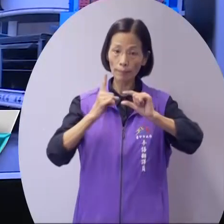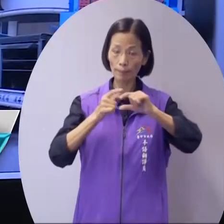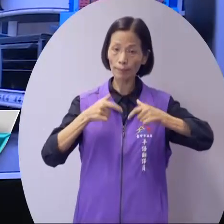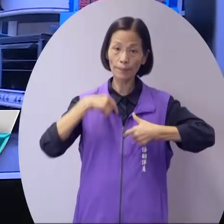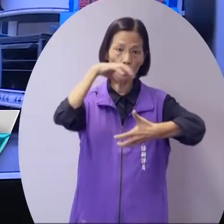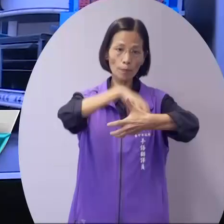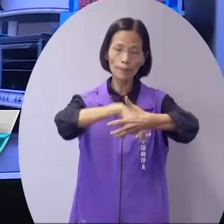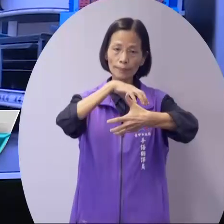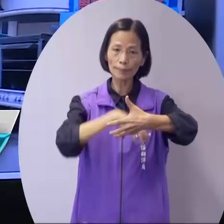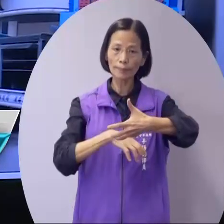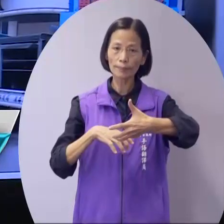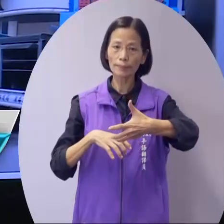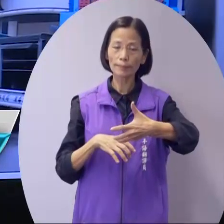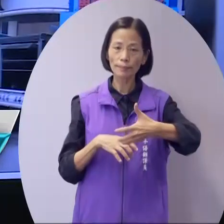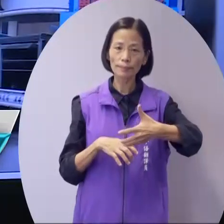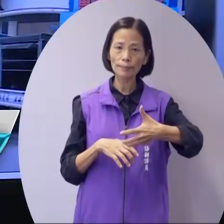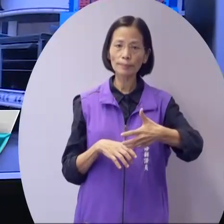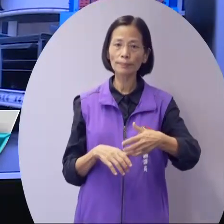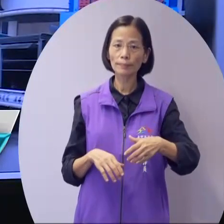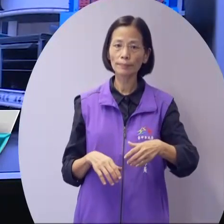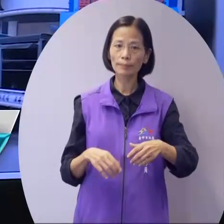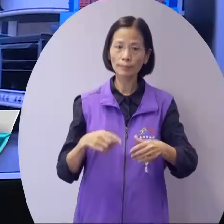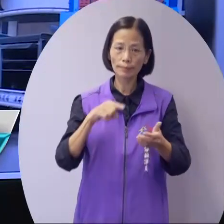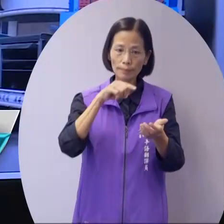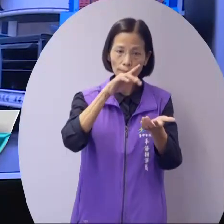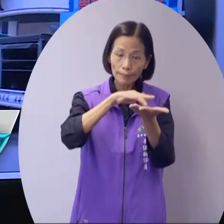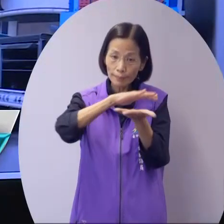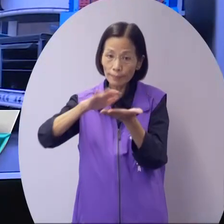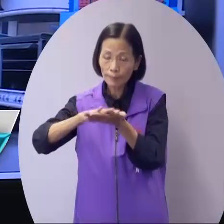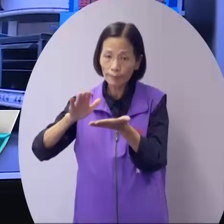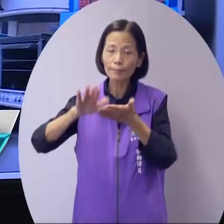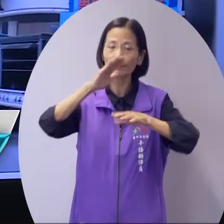会不定期来办理相关的消毒作业。